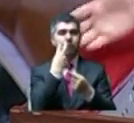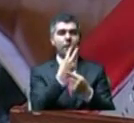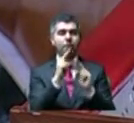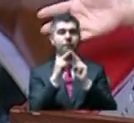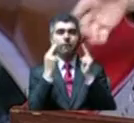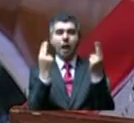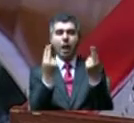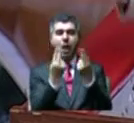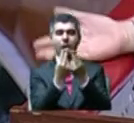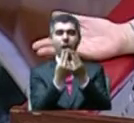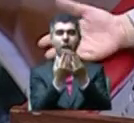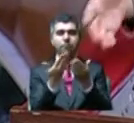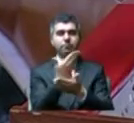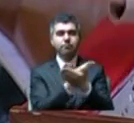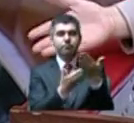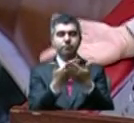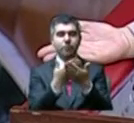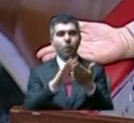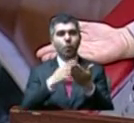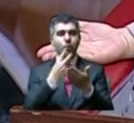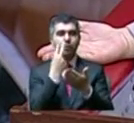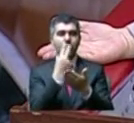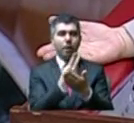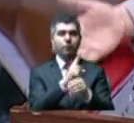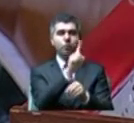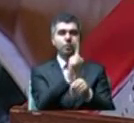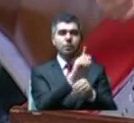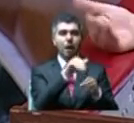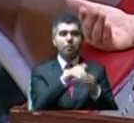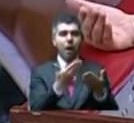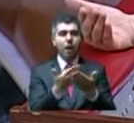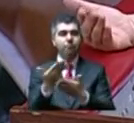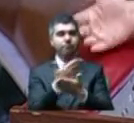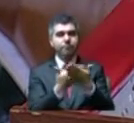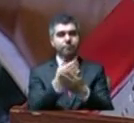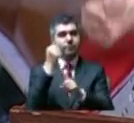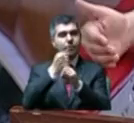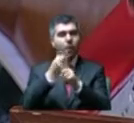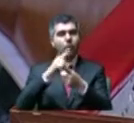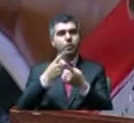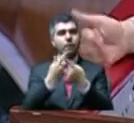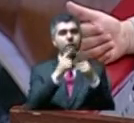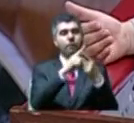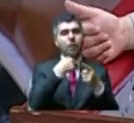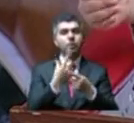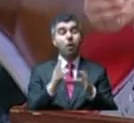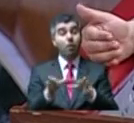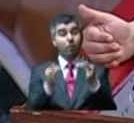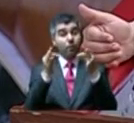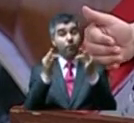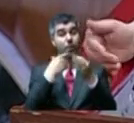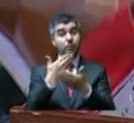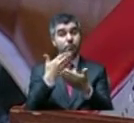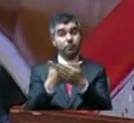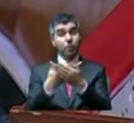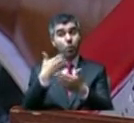والاجتماعي وللجماعات يعني احتياجات الجماعات الترابيه والجهات. فهناك اذا مجهود كبير وكنعتقد ان قاعده المعطيات اللي كنتوفروا